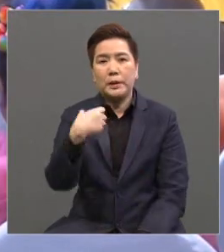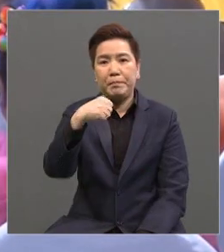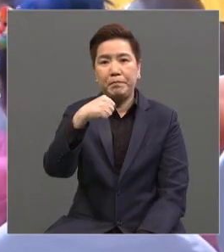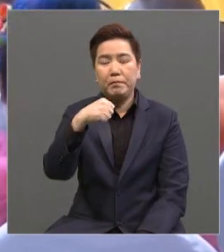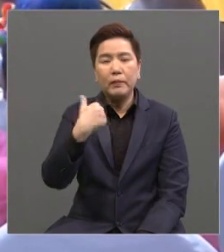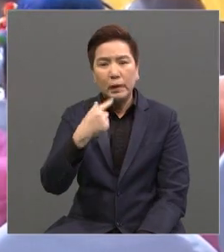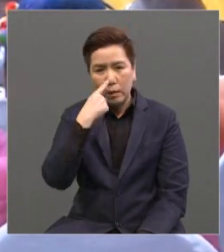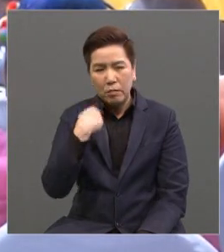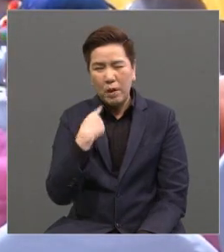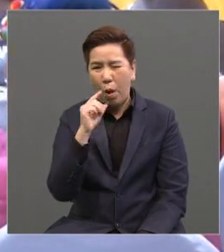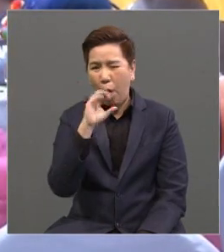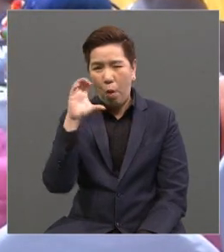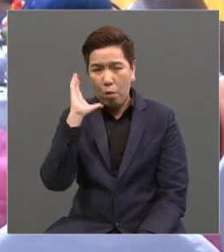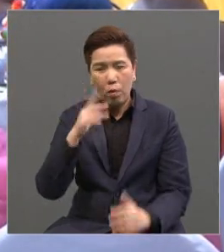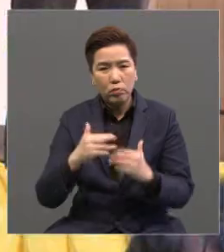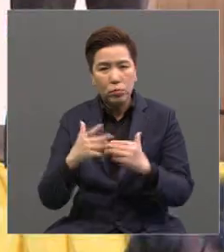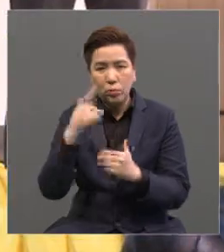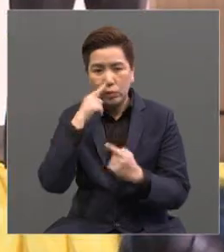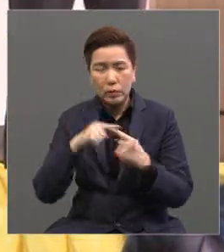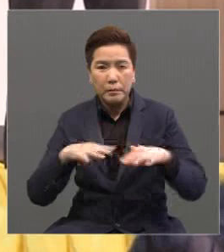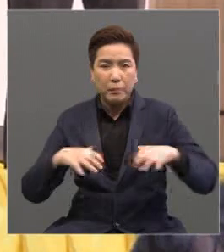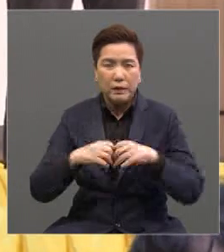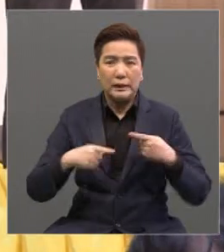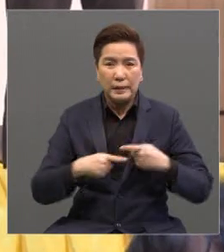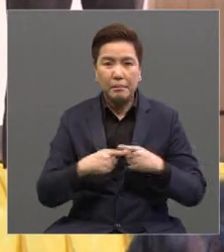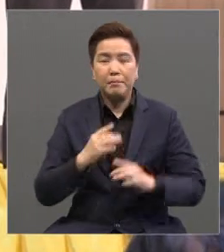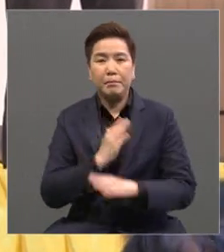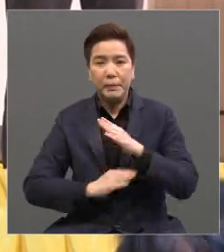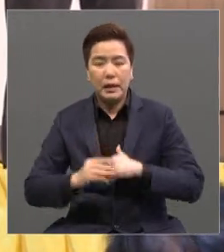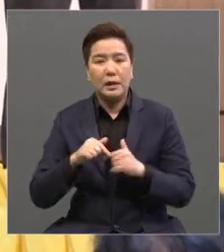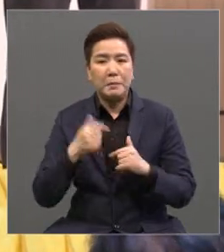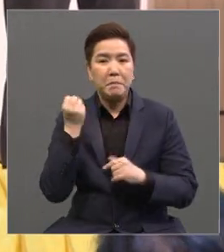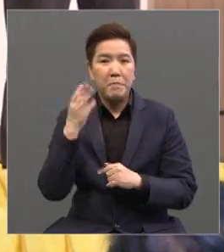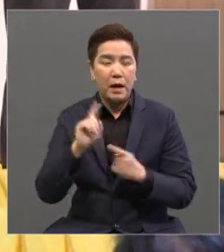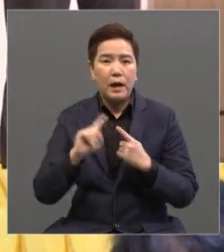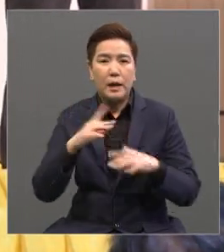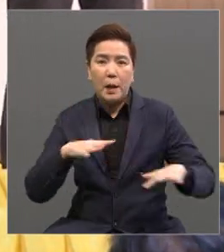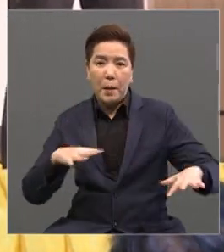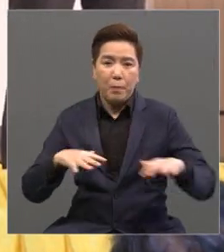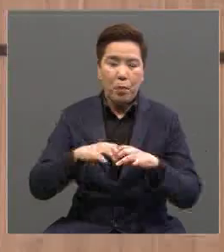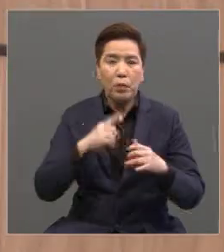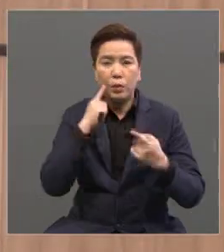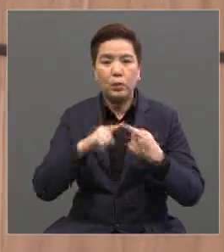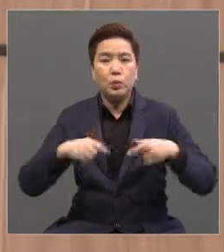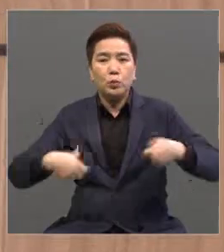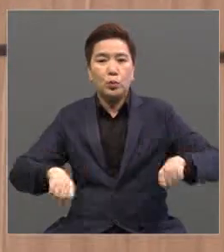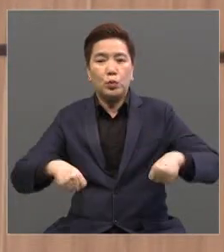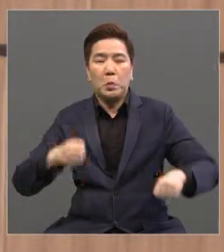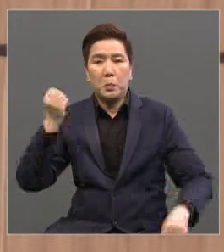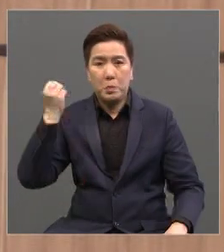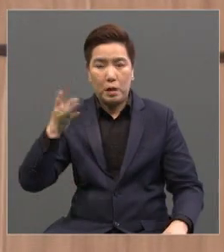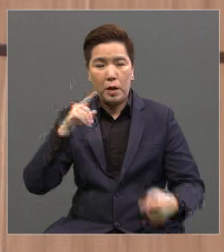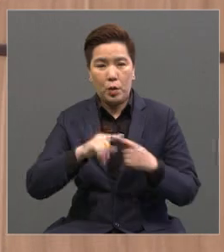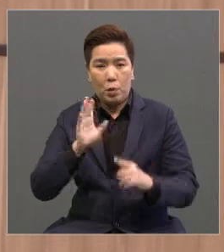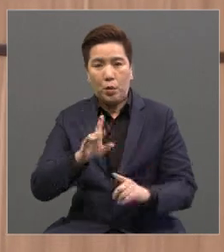ยและมีอีกหลายร้อยคนนะคะต้องได้รับบาดเจ็บพิการส่วนใหญ่เนี่ยก็จะเป็นอุบัติเหตุรถจักรยานยนต์